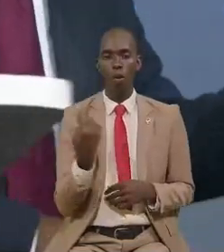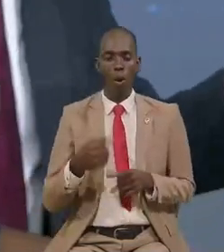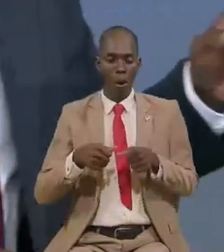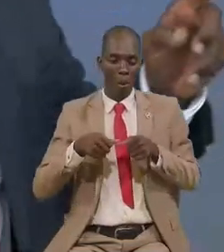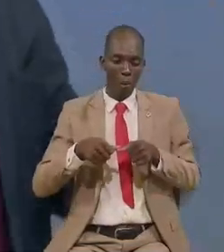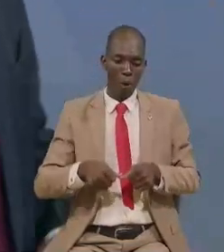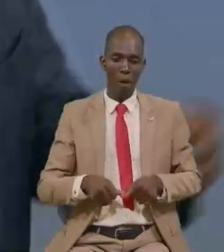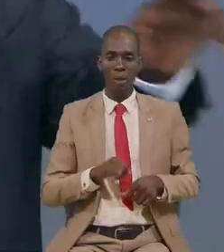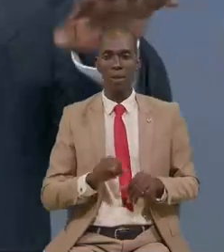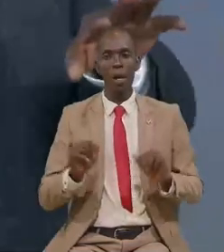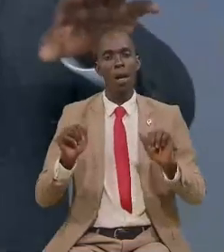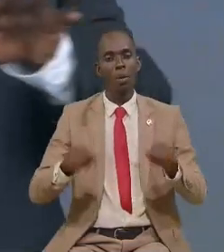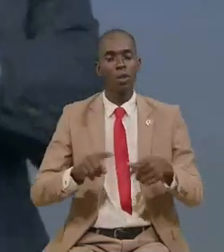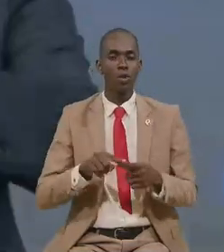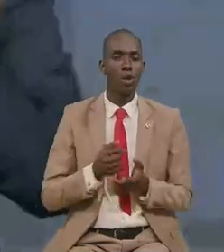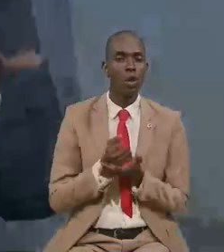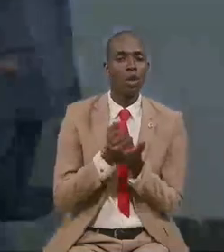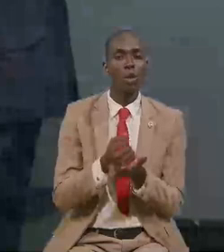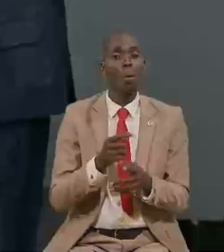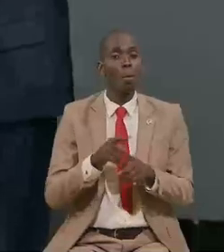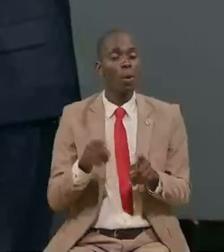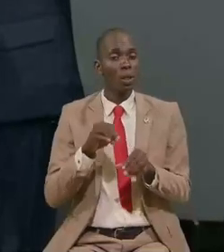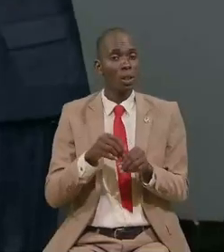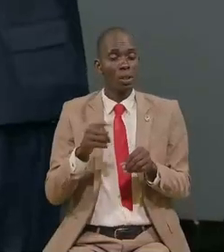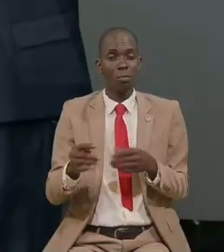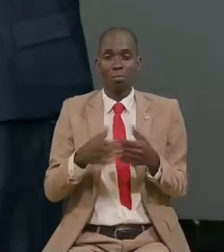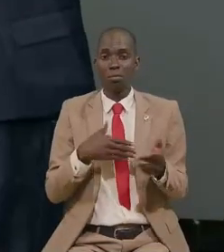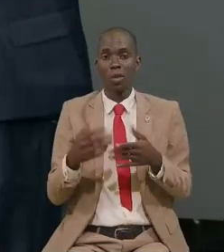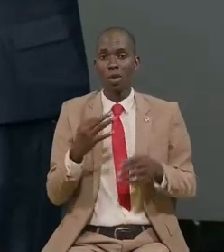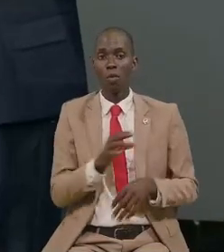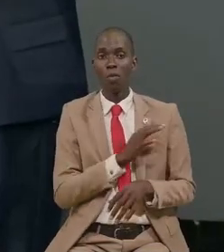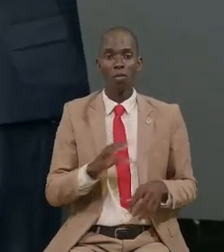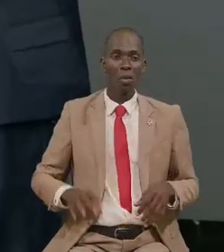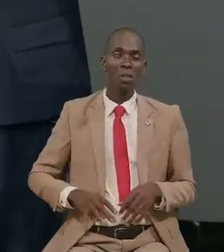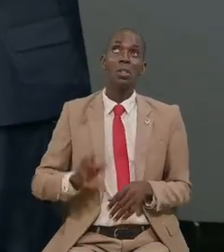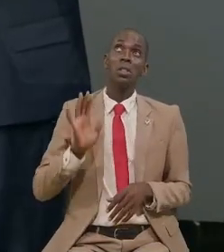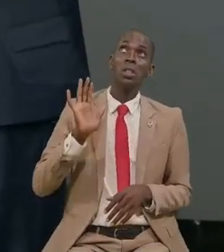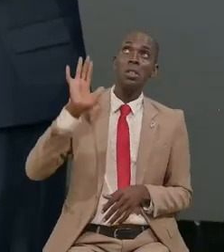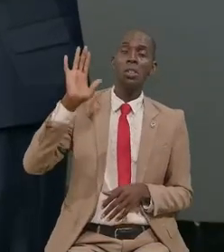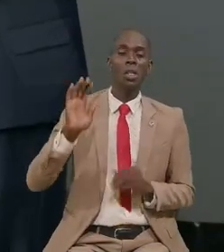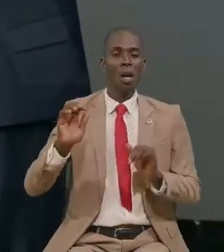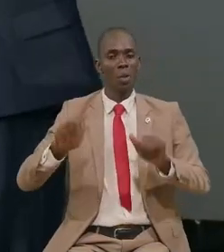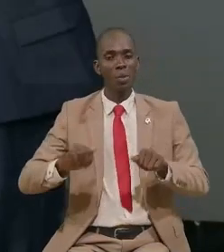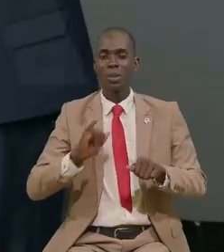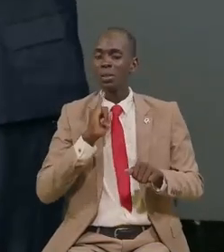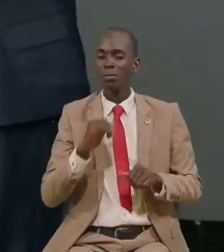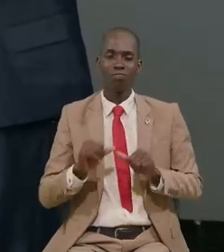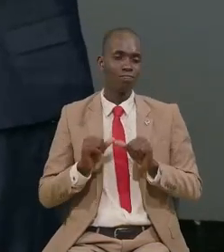la capacité toujours disponible pour t'aider. Mais dans le cas de Christ, sa capacité perpétuelle